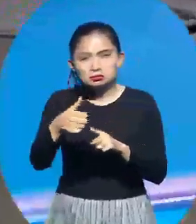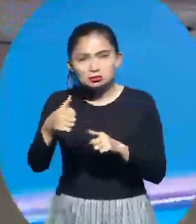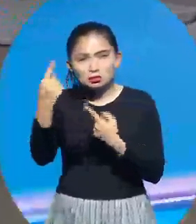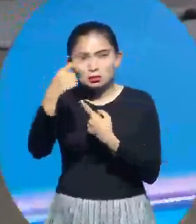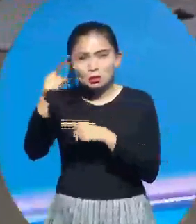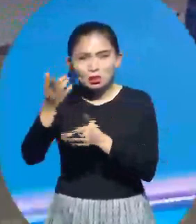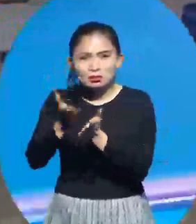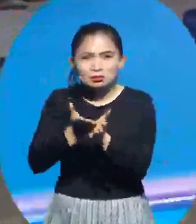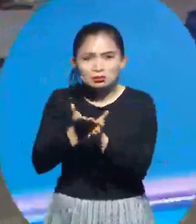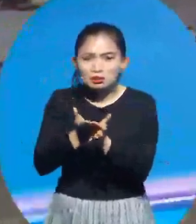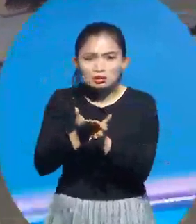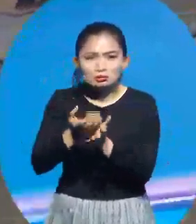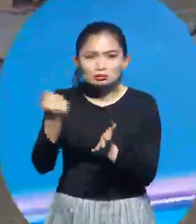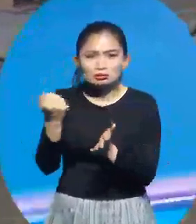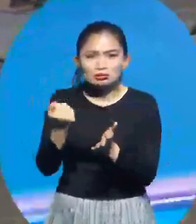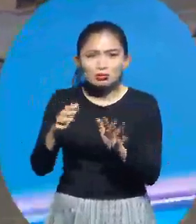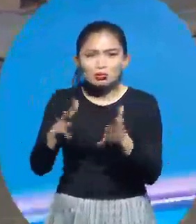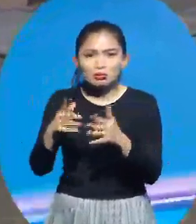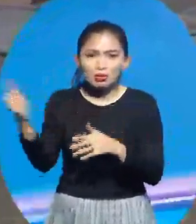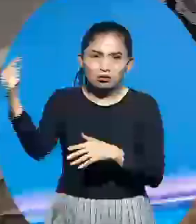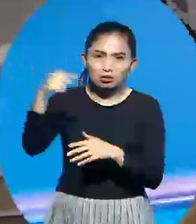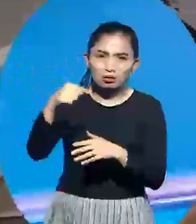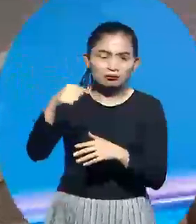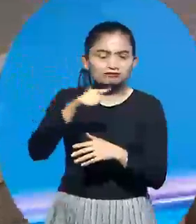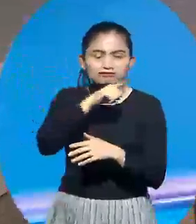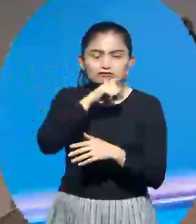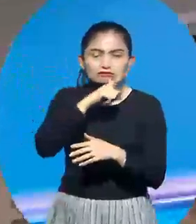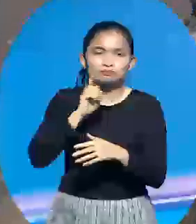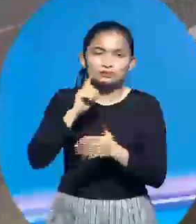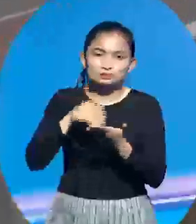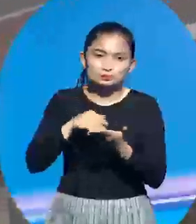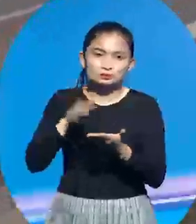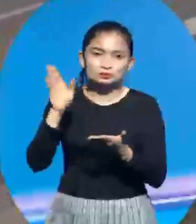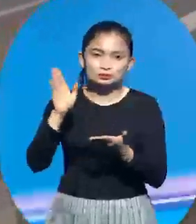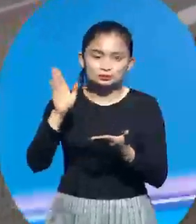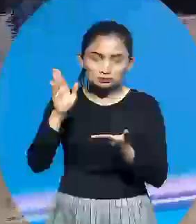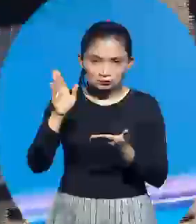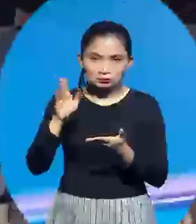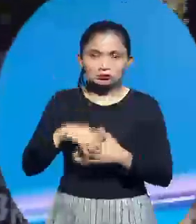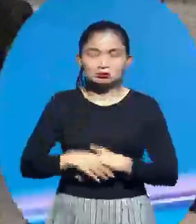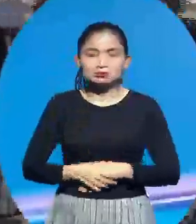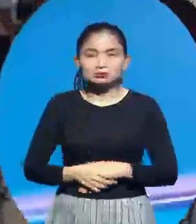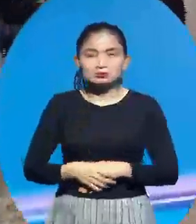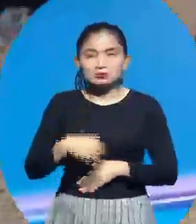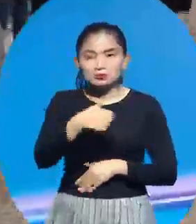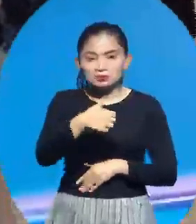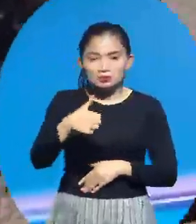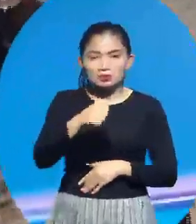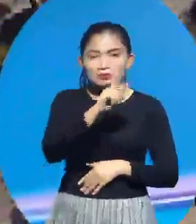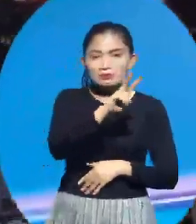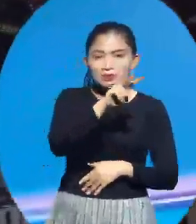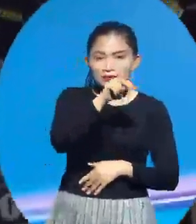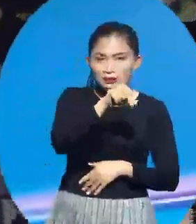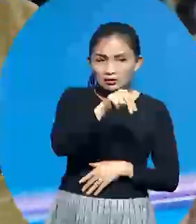có giấy tờ hợp lệ có thể bị trục xuất. Khoảng 1.500.000 người Venezuela sống ở Peru, hầu hết nhập cảnh kể từ